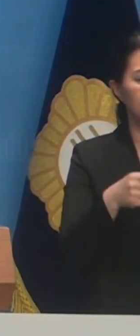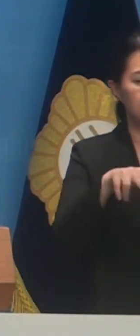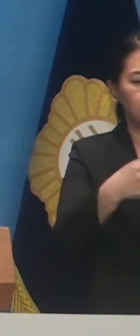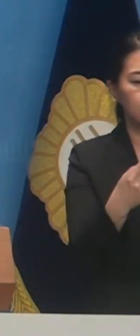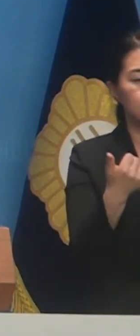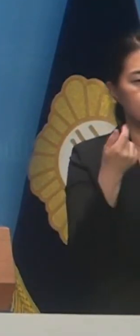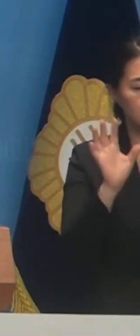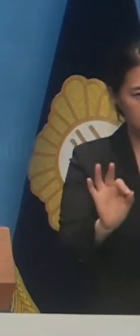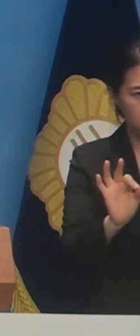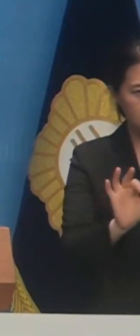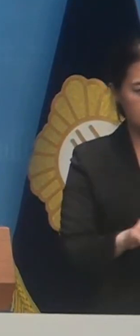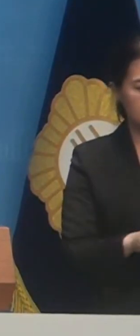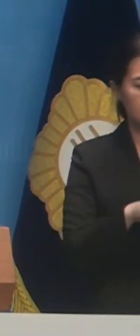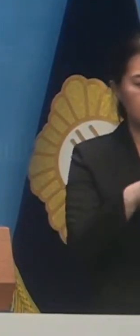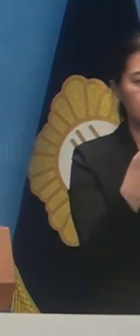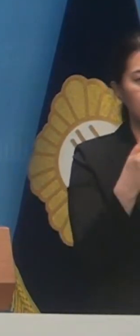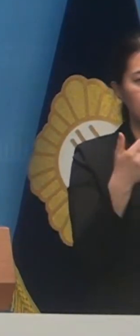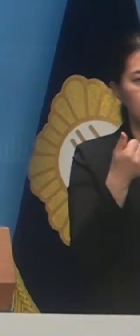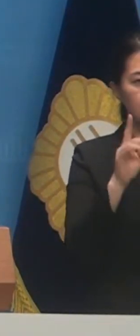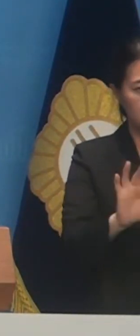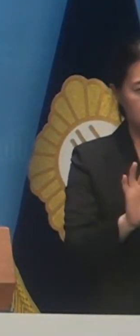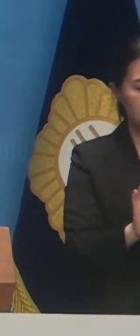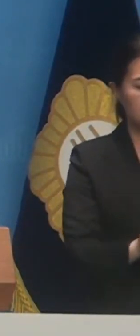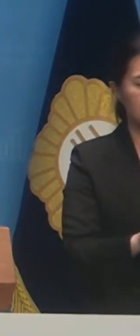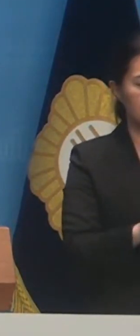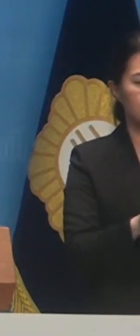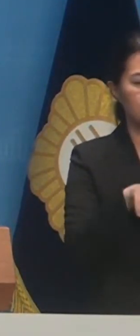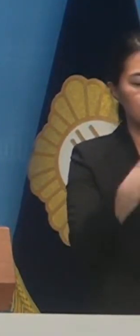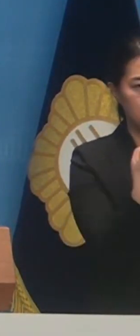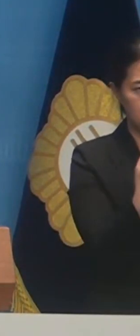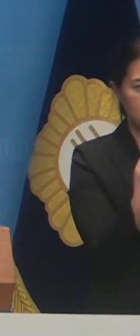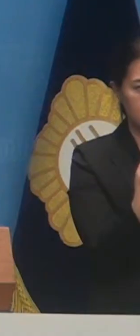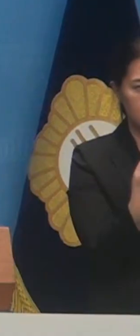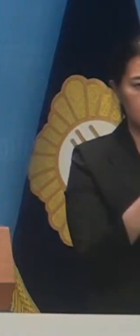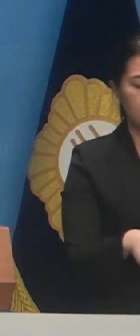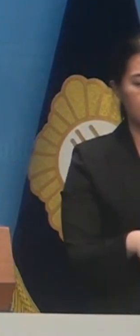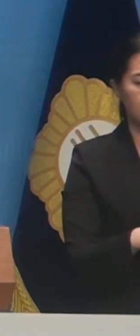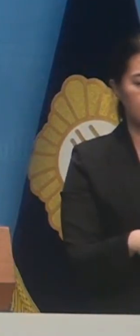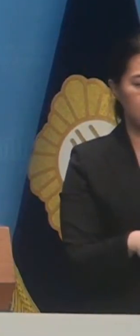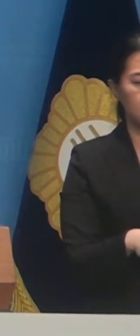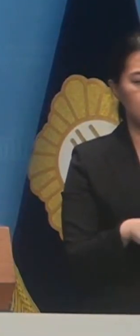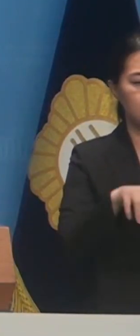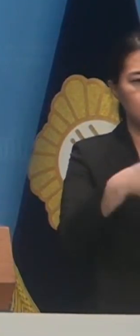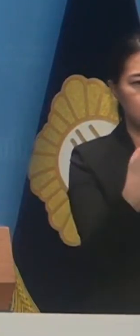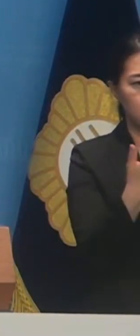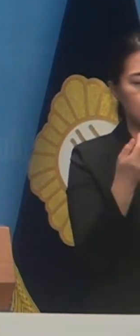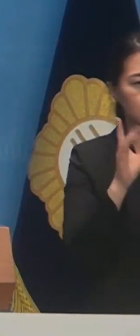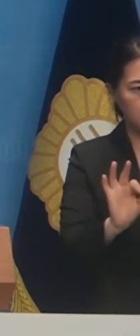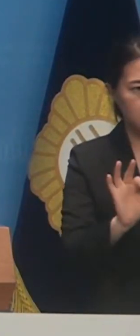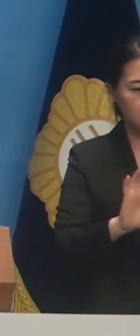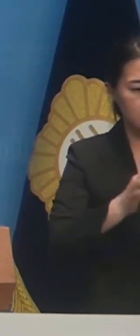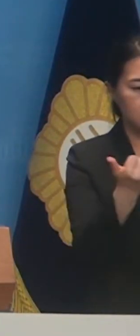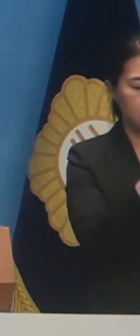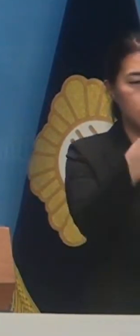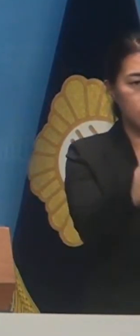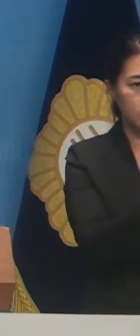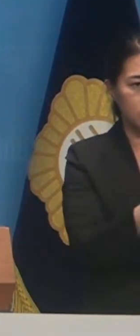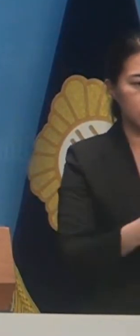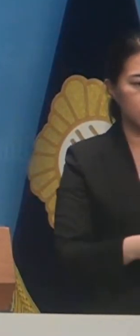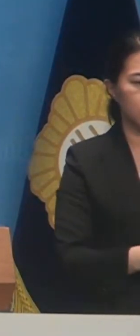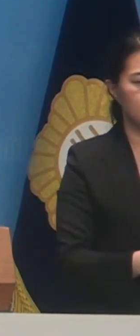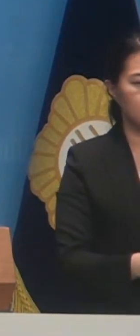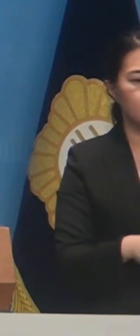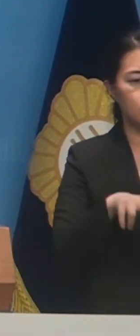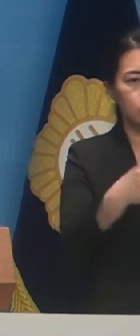4항, 동법 11조 1항, 동법 21조, 동법 46조 2항, 국회법